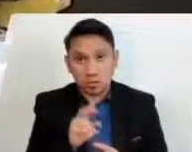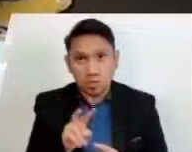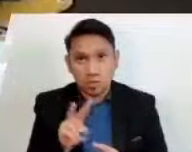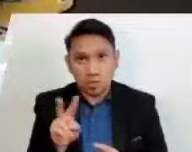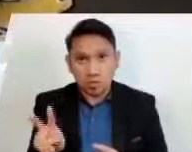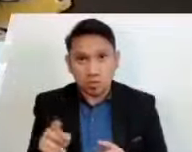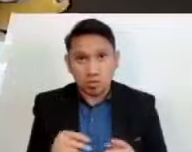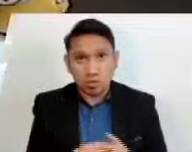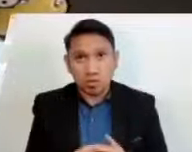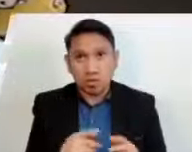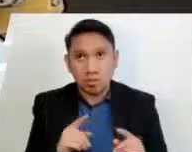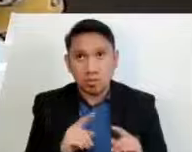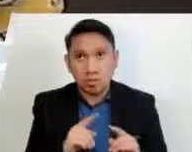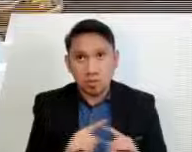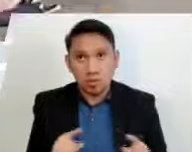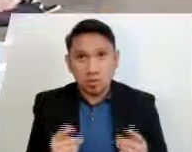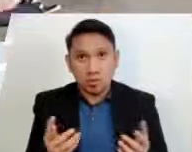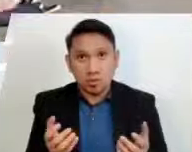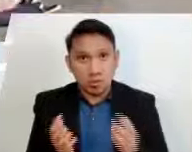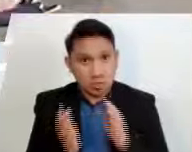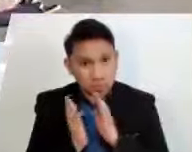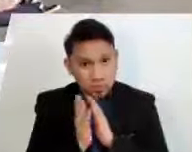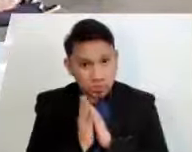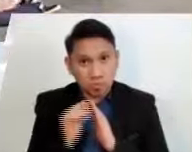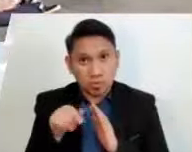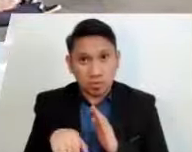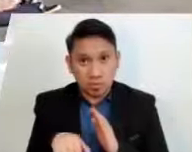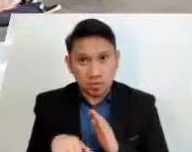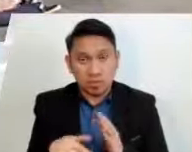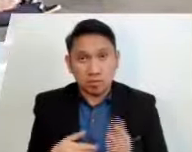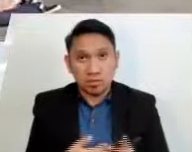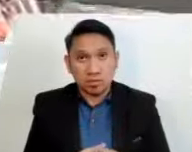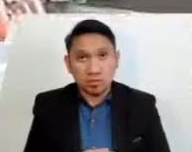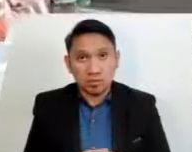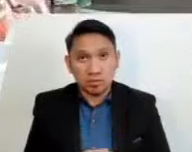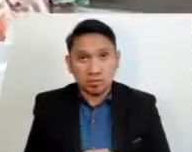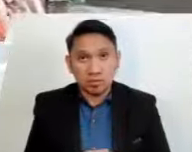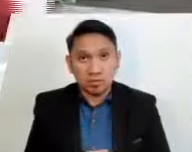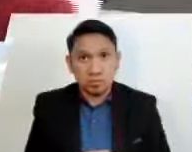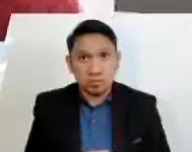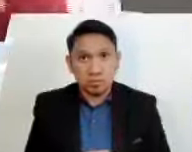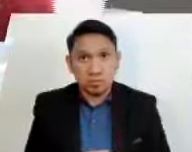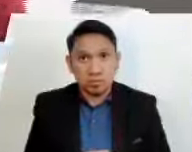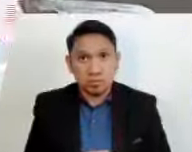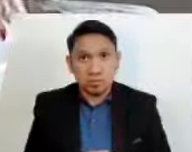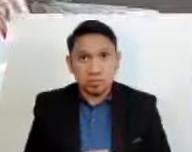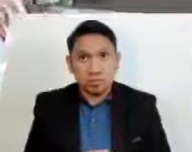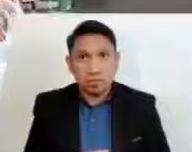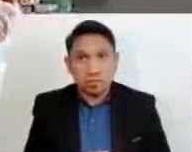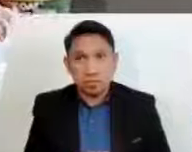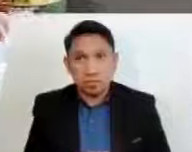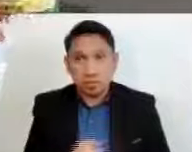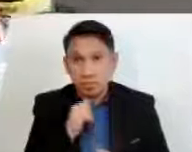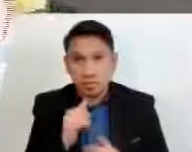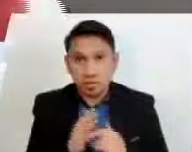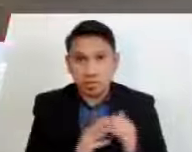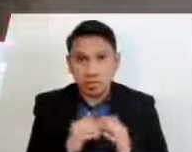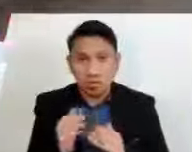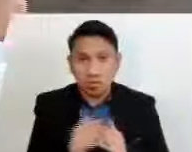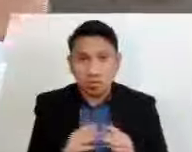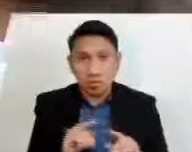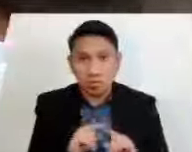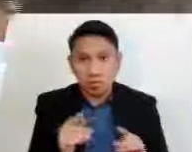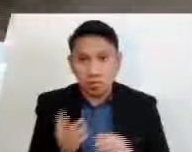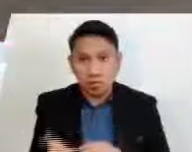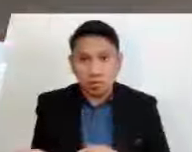kundi matulog dito sa concourse ng Northport Terminal dito sa Maynila. Di na nga komportable, magdamag pa umanong pinapak